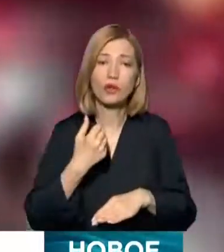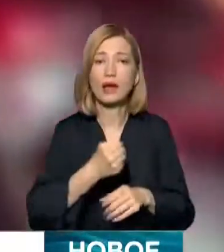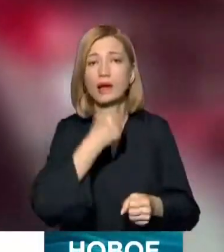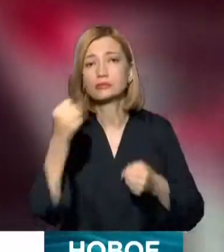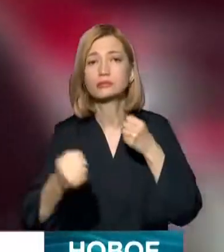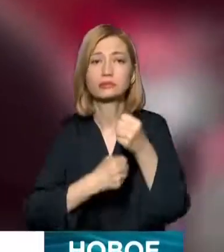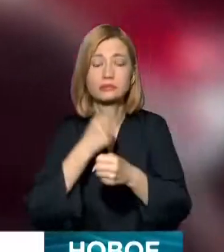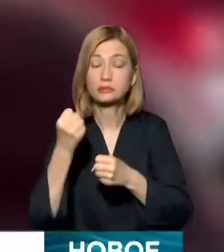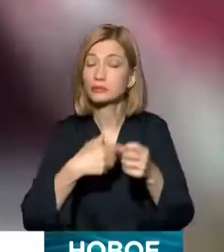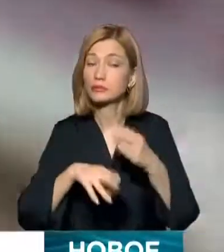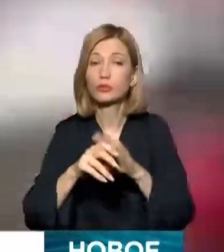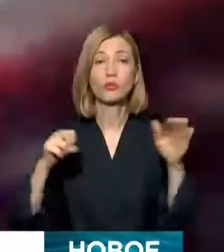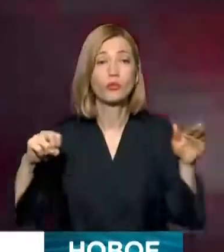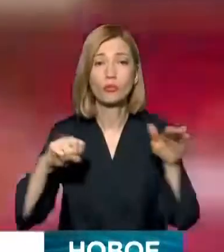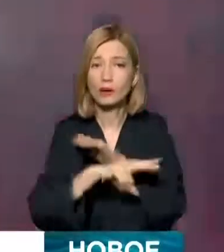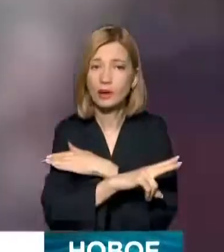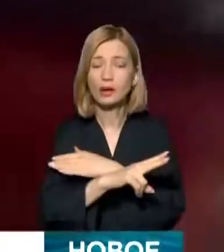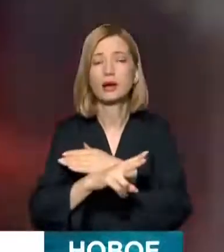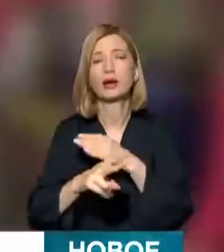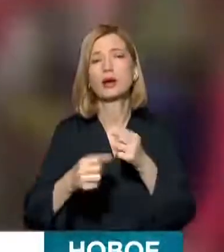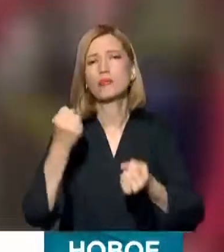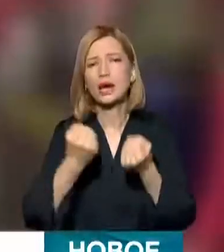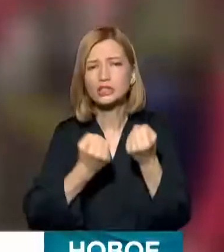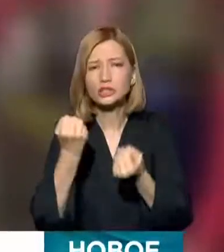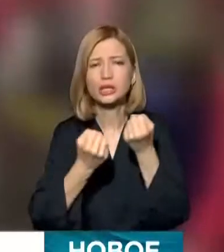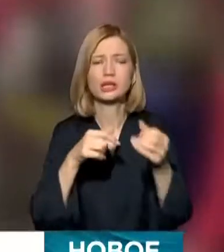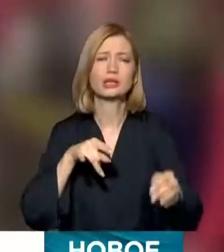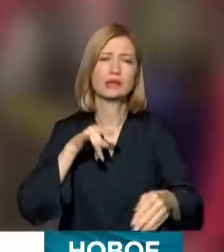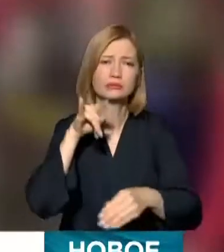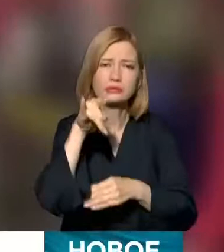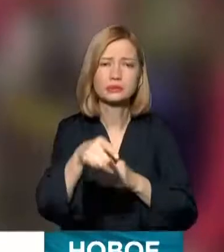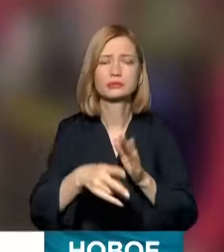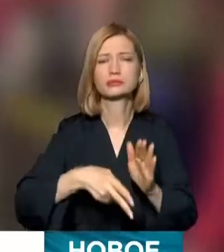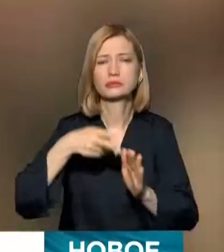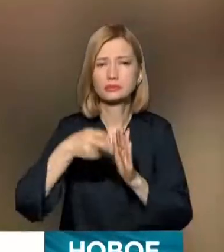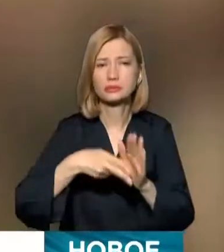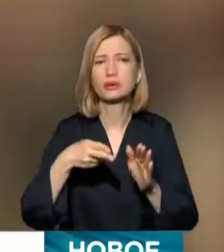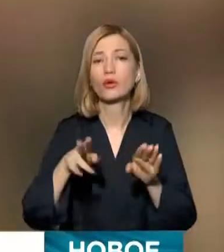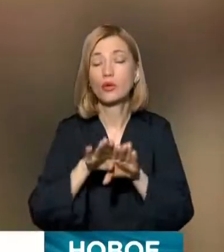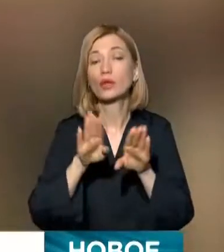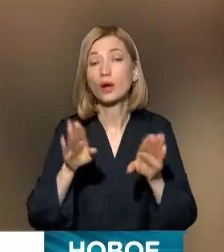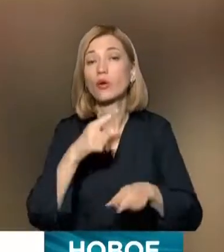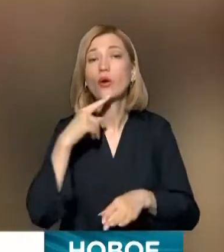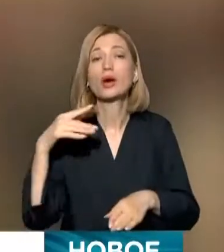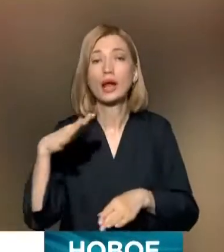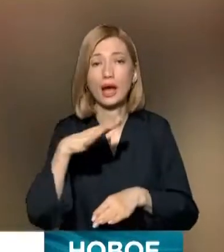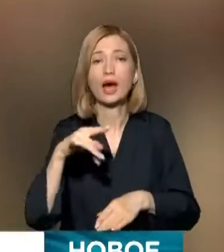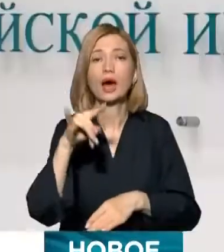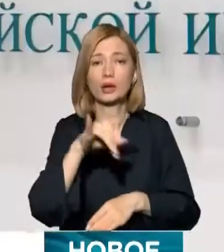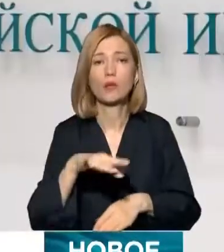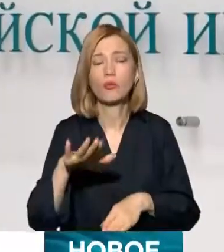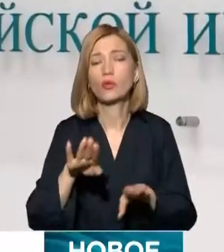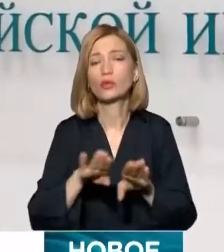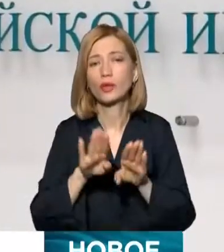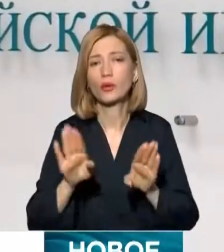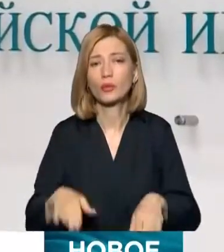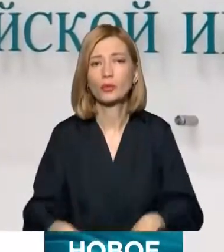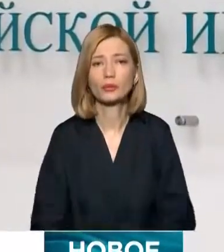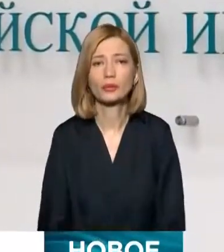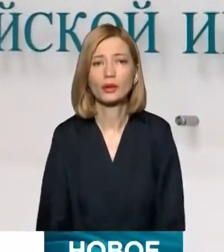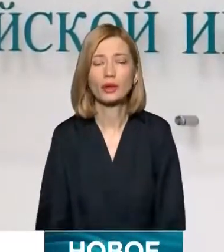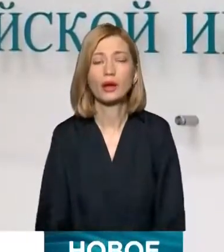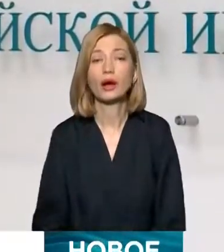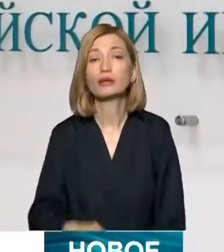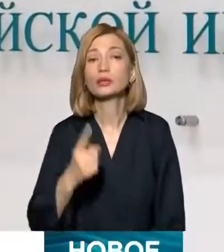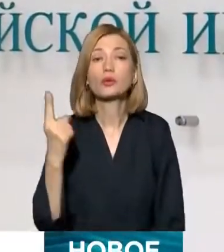Причем не только наземными, но и воздушными маршрутами. Такая вот картина наблюдается сейчас в российских аэропортах. Надо понимать, что это только